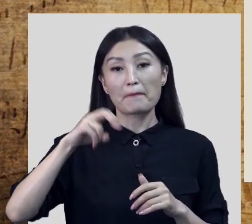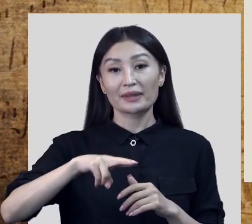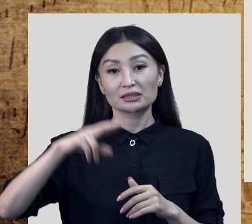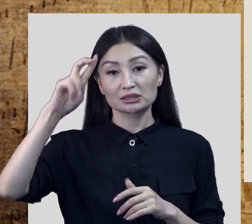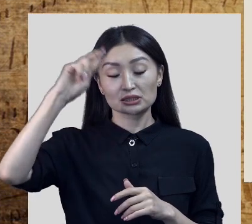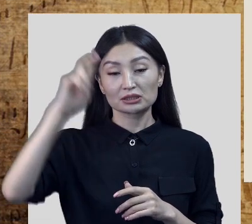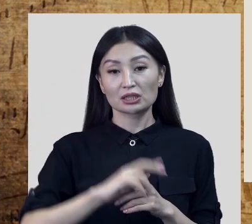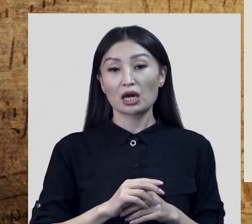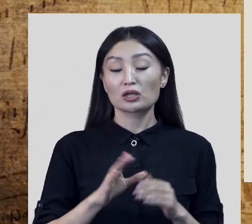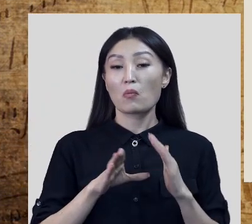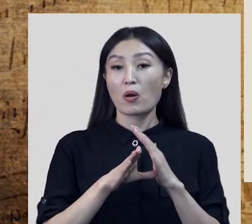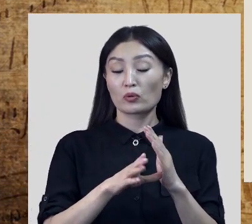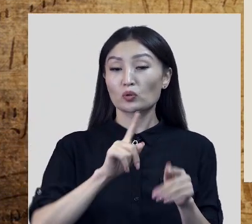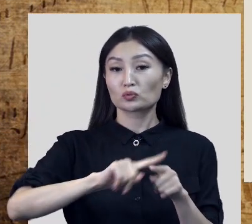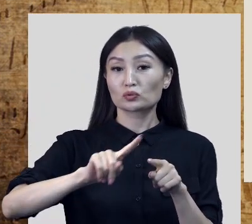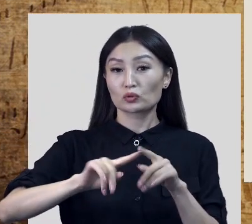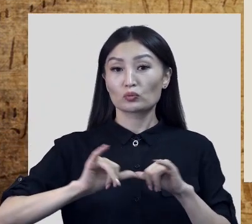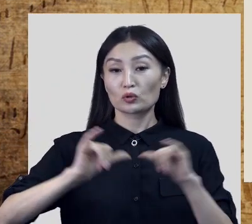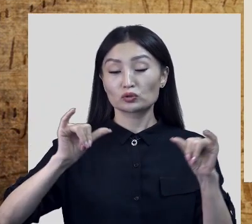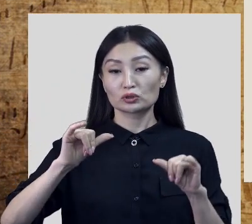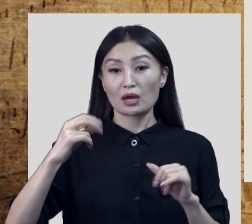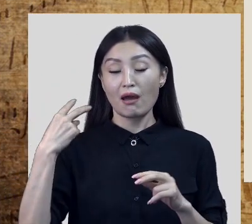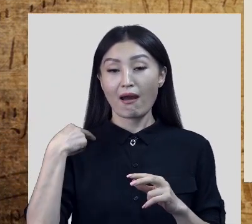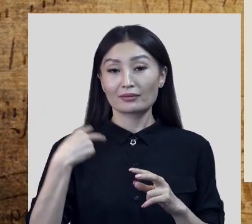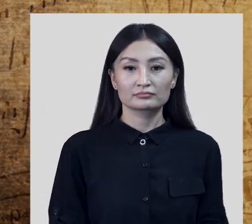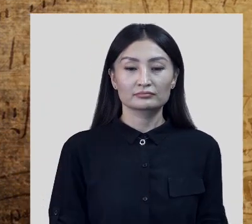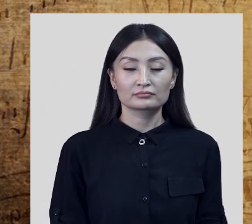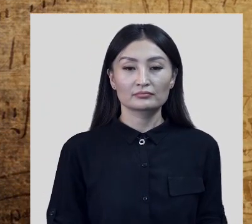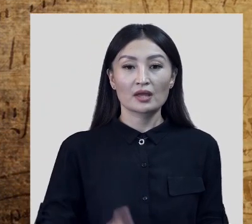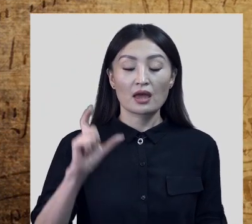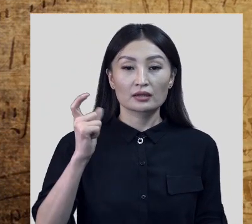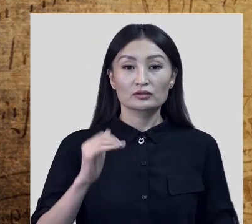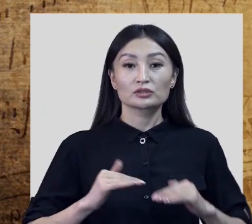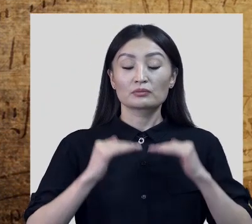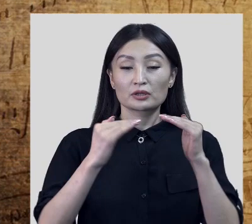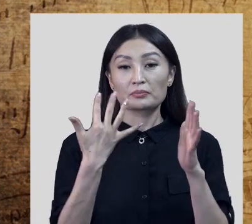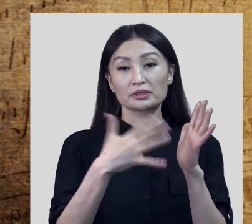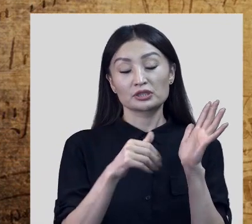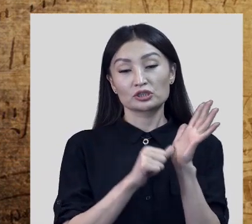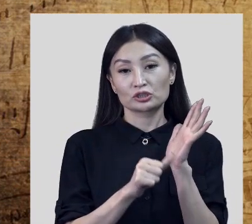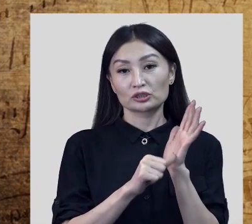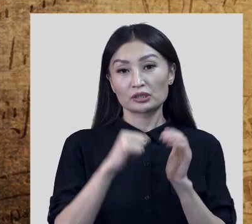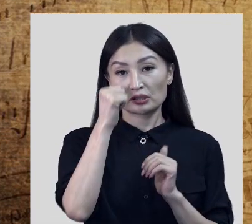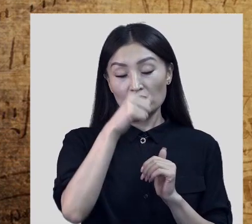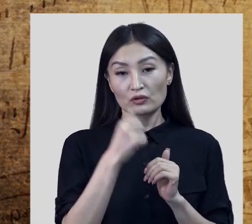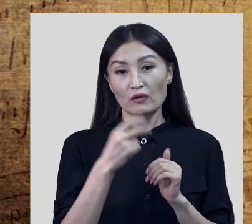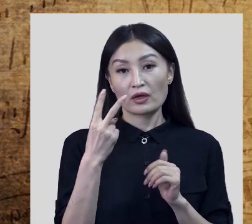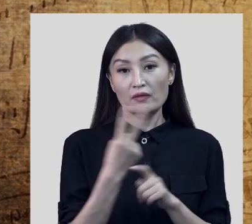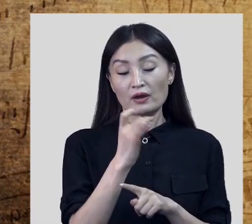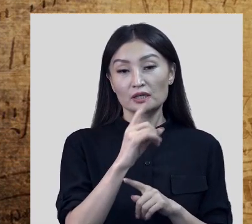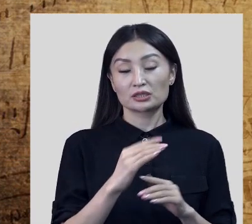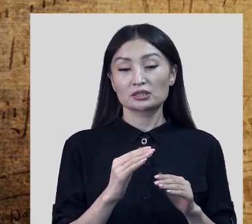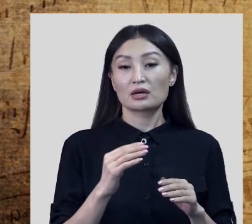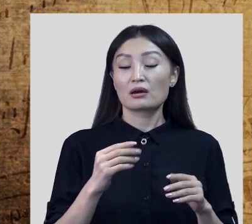свою очередь способствовало ускоренному росту английской промышленности экономический подъем пятидесятых шестидесятых годов дважды